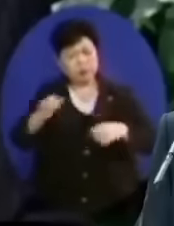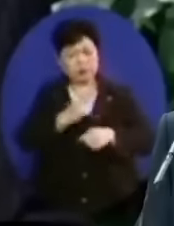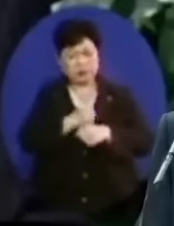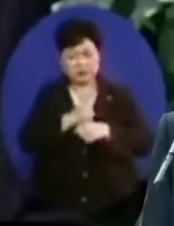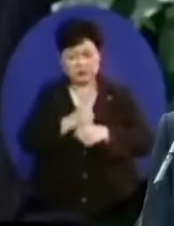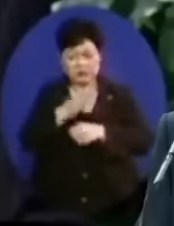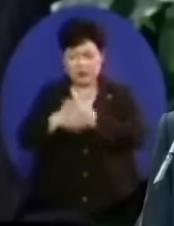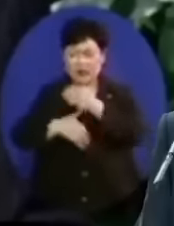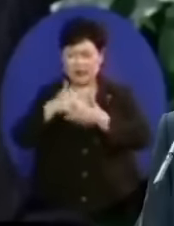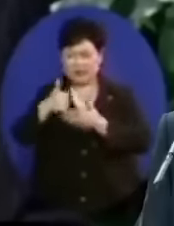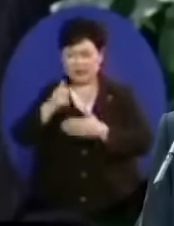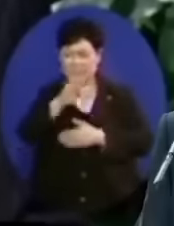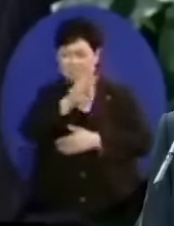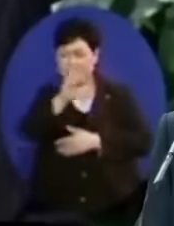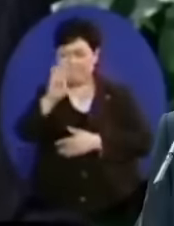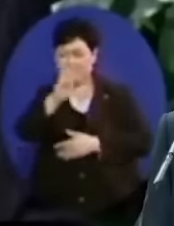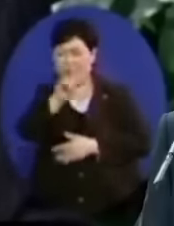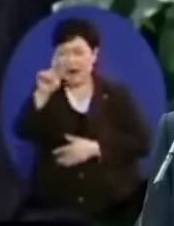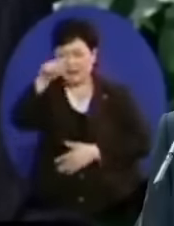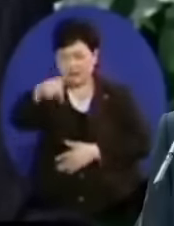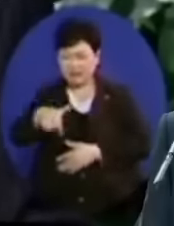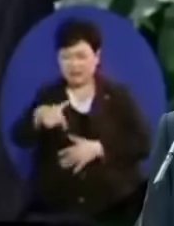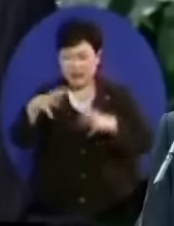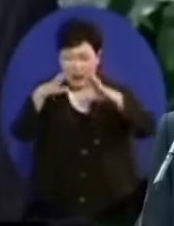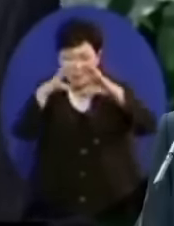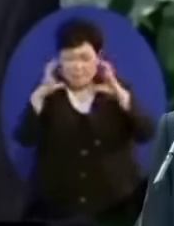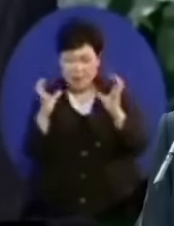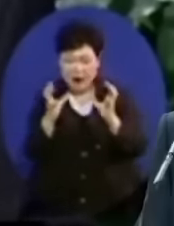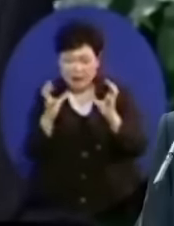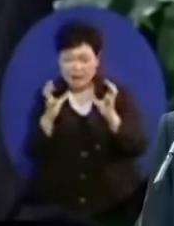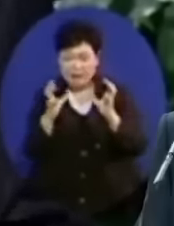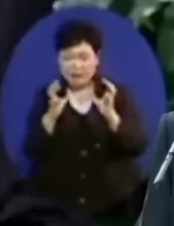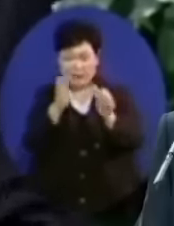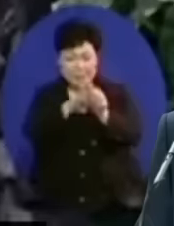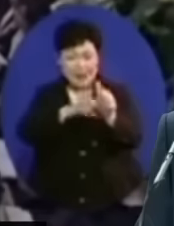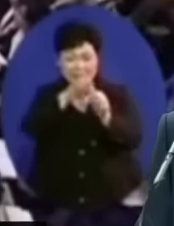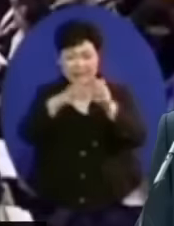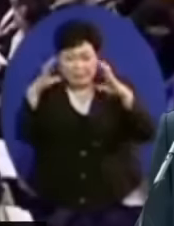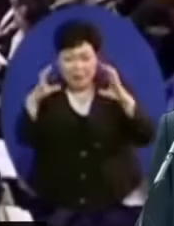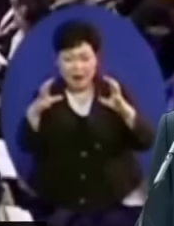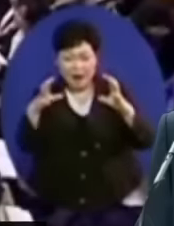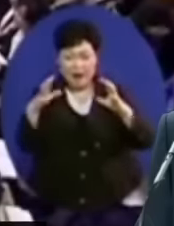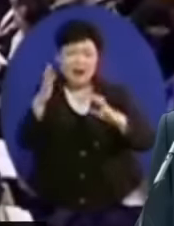머리 위에 펼쳐놓으니까 요나가 그 박냉쿨을 보고 기분이 좋아서 야,